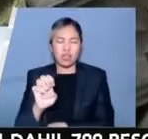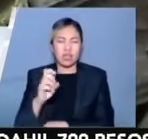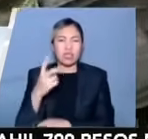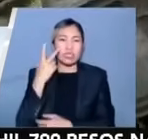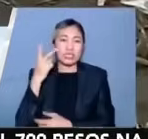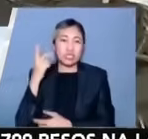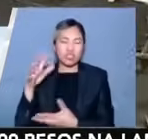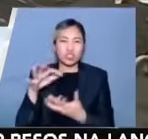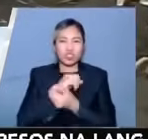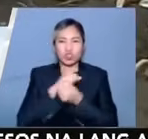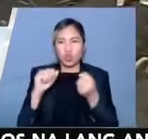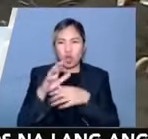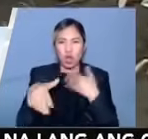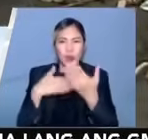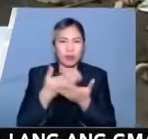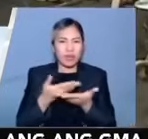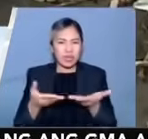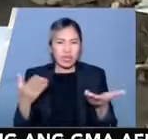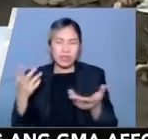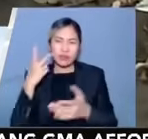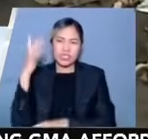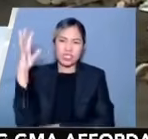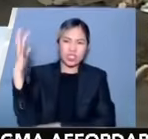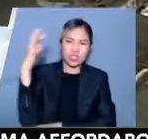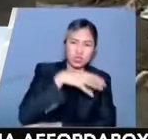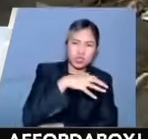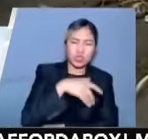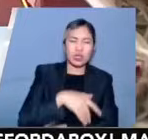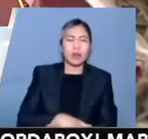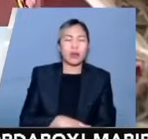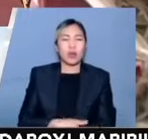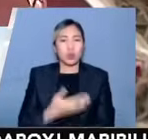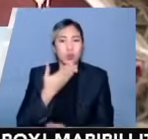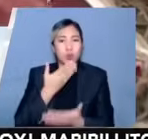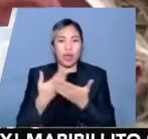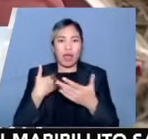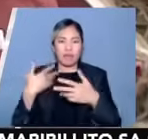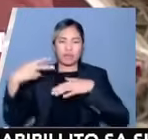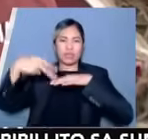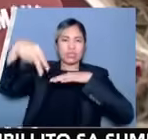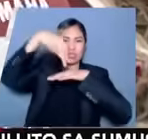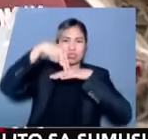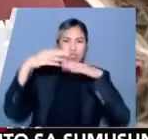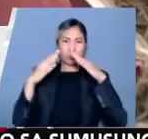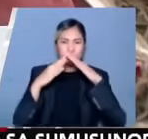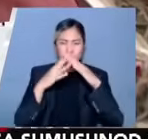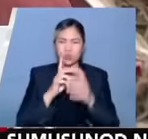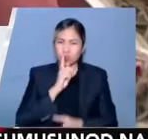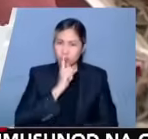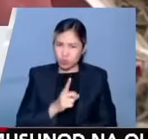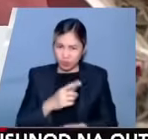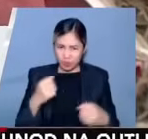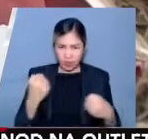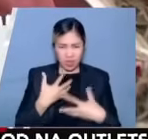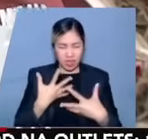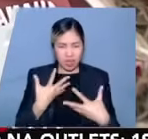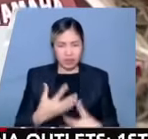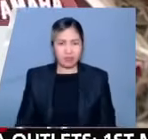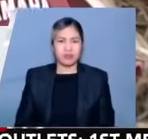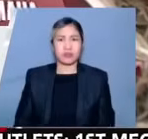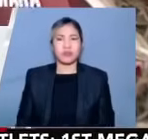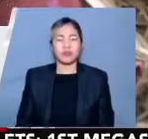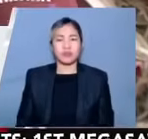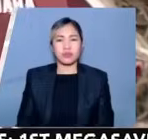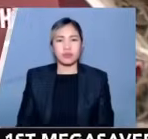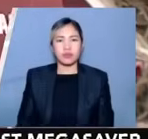kanilang gamit Mabuti na lang daw at nakaakyat agad sila sa bubong nakatakot din ho hindi nga